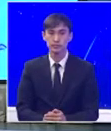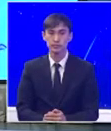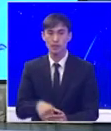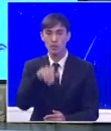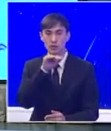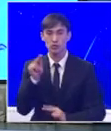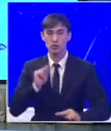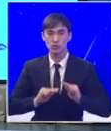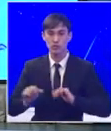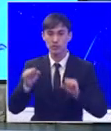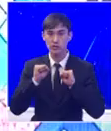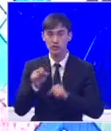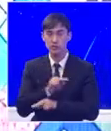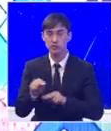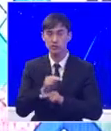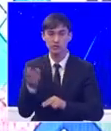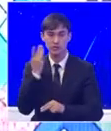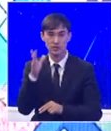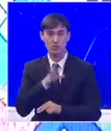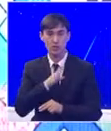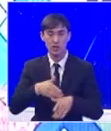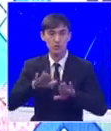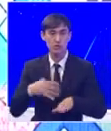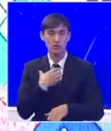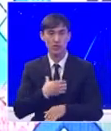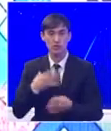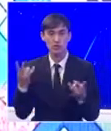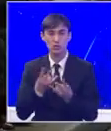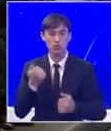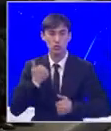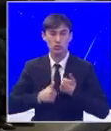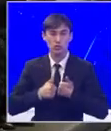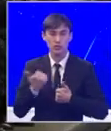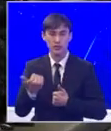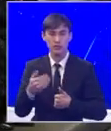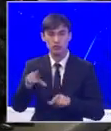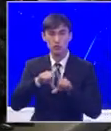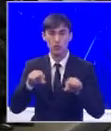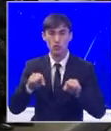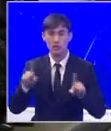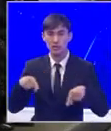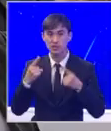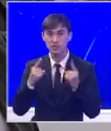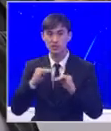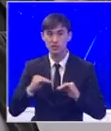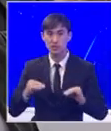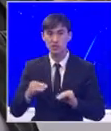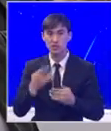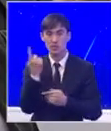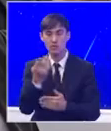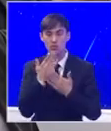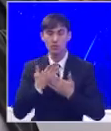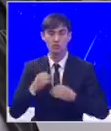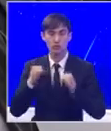Профессия учителя физического воспитания всегда была и остается важной, нужной и почетной. Ведь именно в школе зарождается у ребят первая любовь к спорту